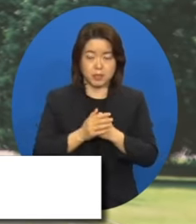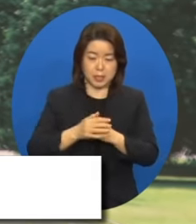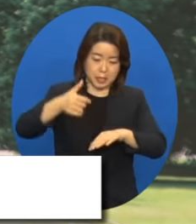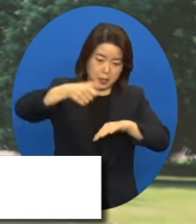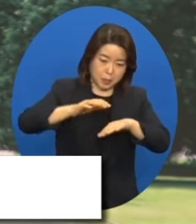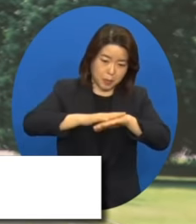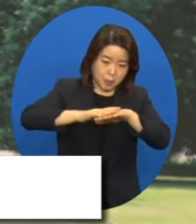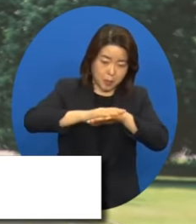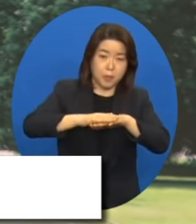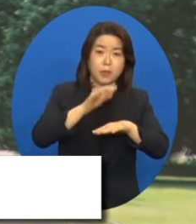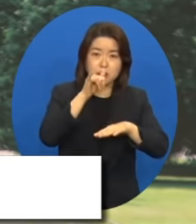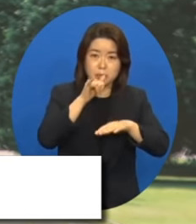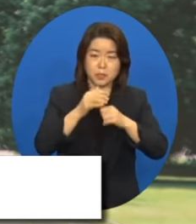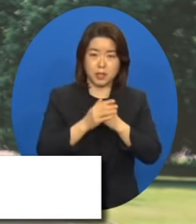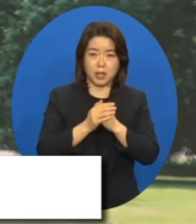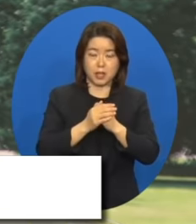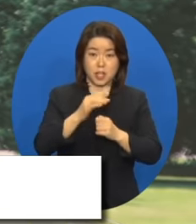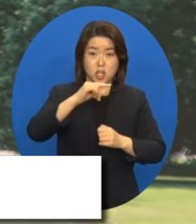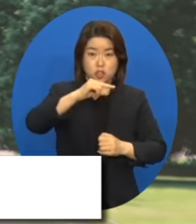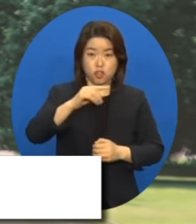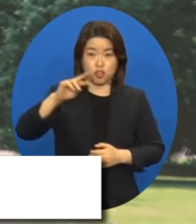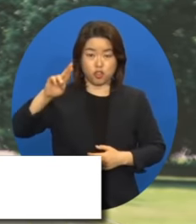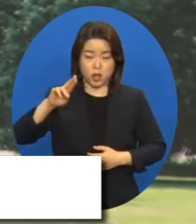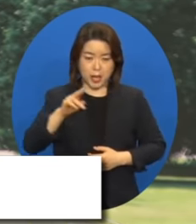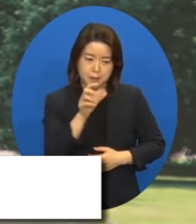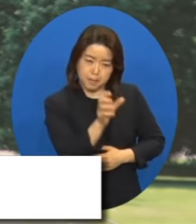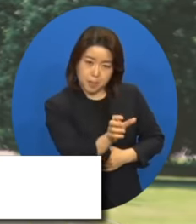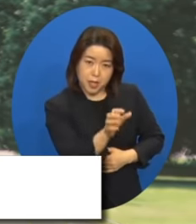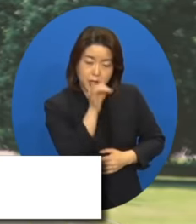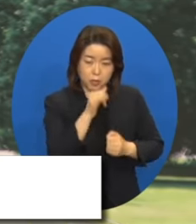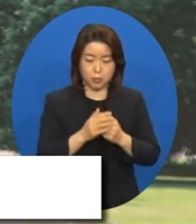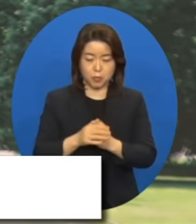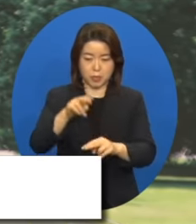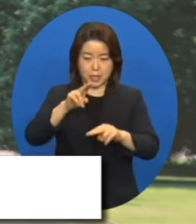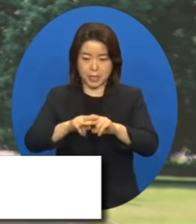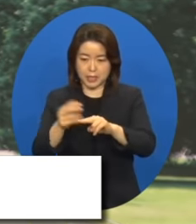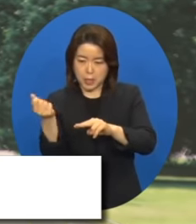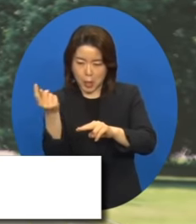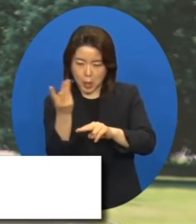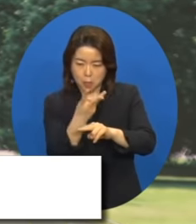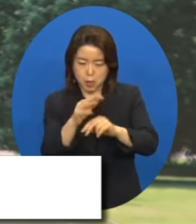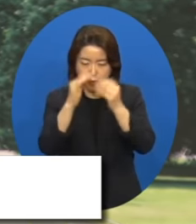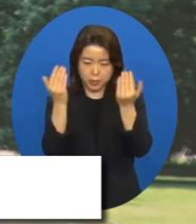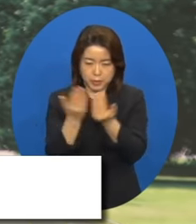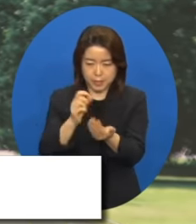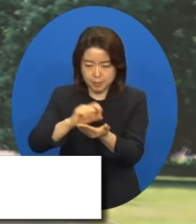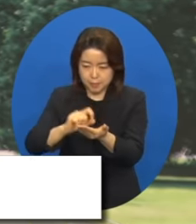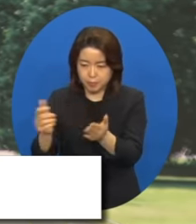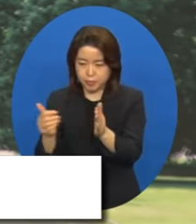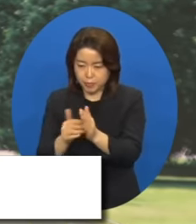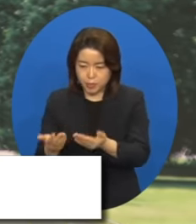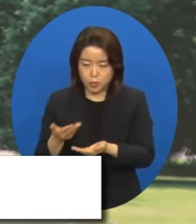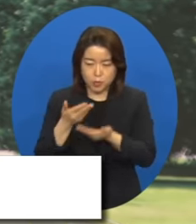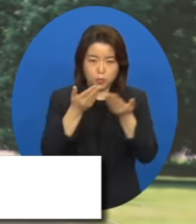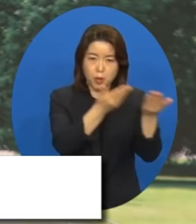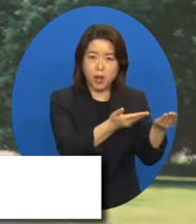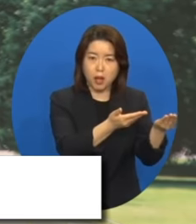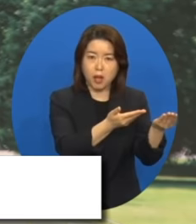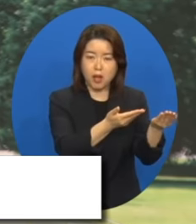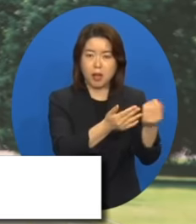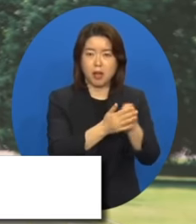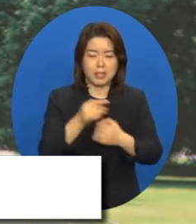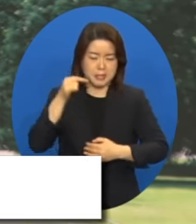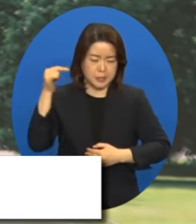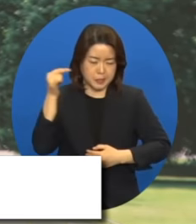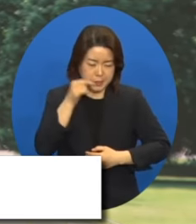손소독제도 했습니다. QR코드도 점검하면서 앉은 자리 좌석 번호까지 다 끝나고 난 다음에 제출하고